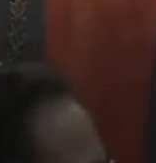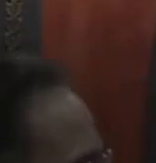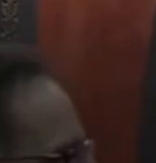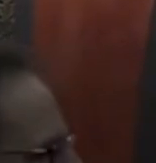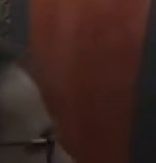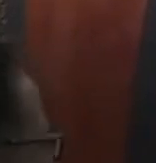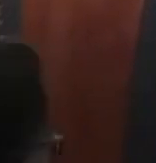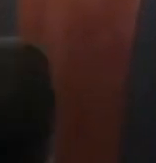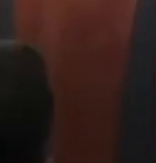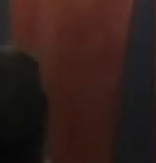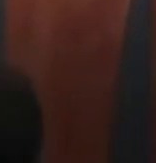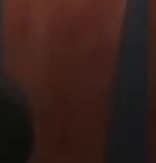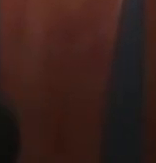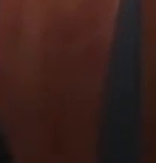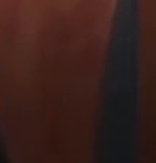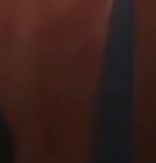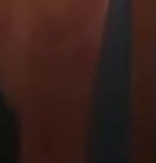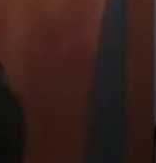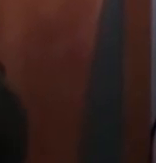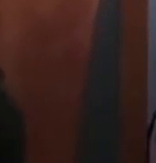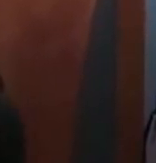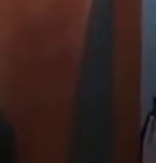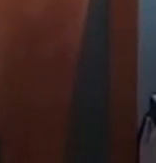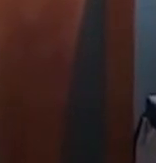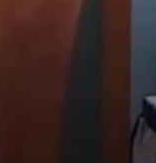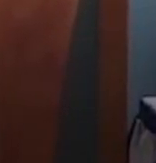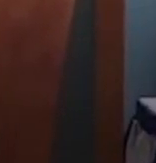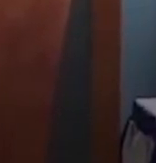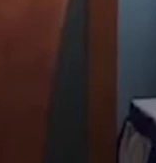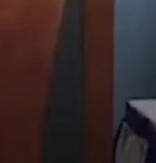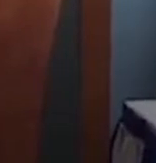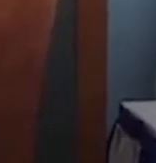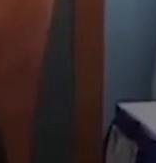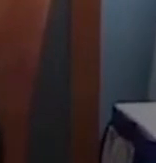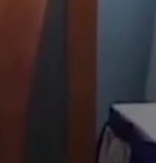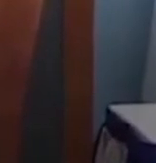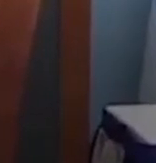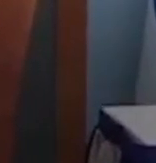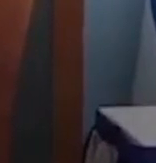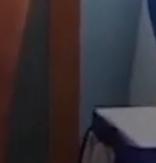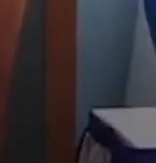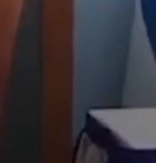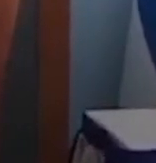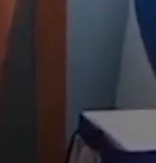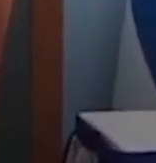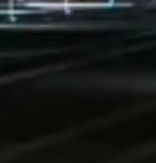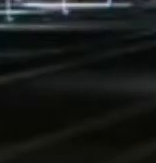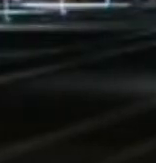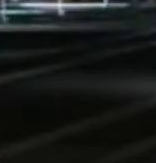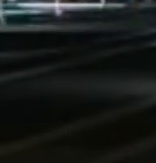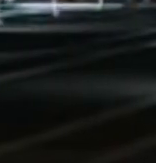שאלות מביכות. תעשו משהו. אתם תמיד רוצים מסיבת עיתונאים, למה לא מדברים? הנה אני